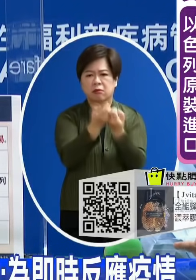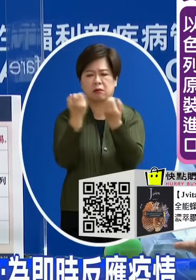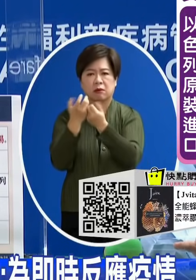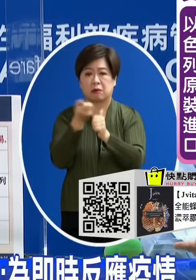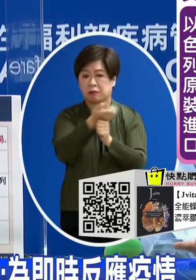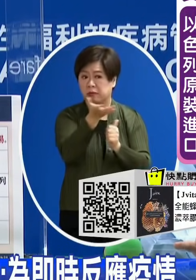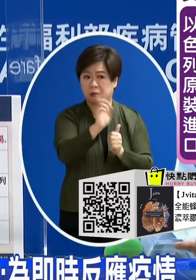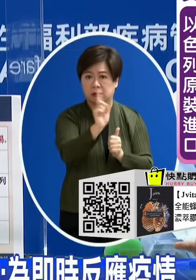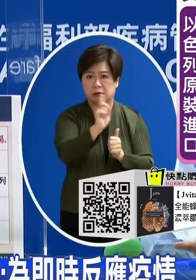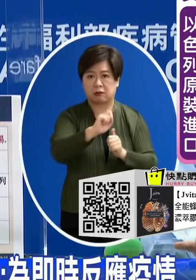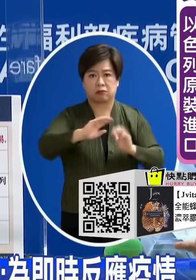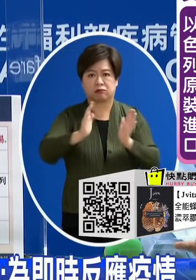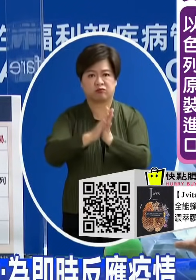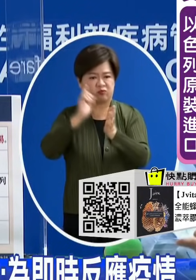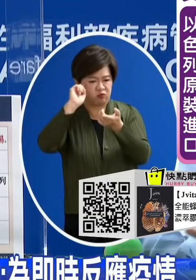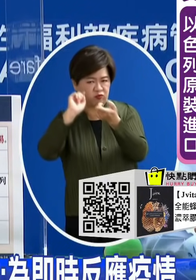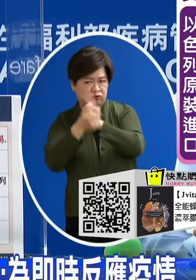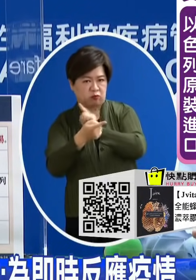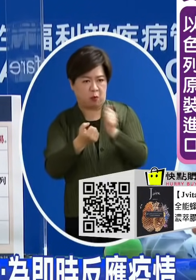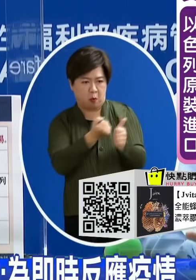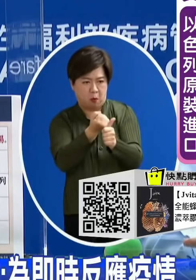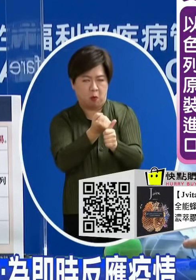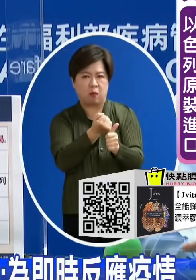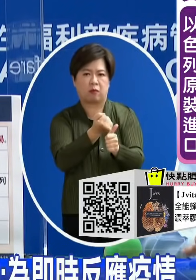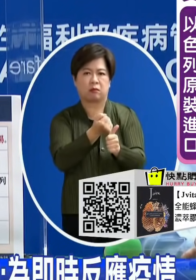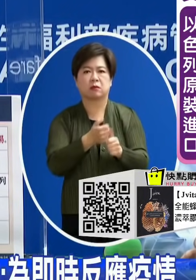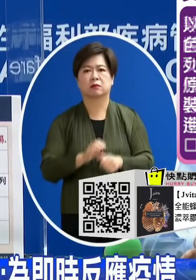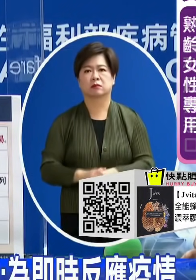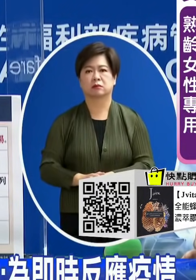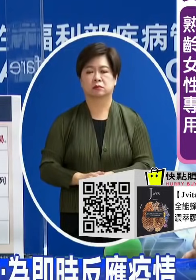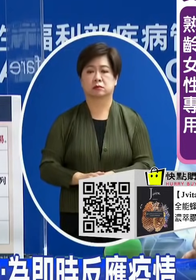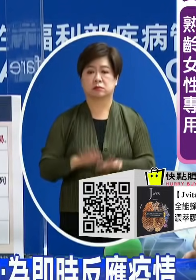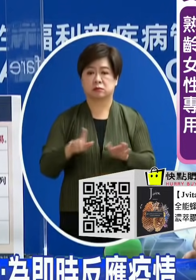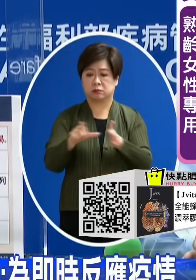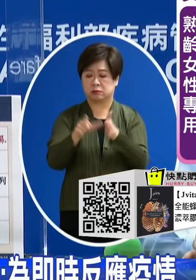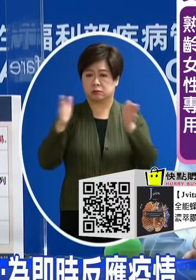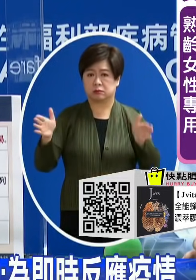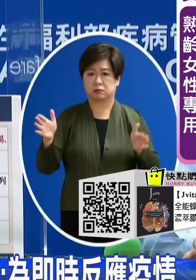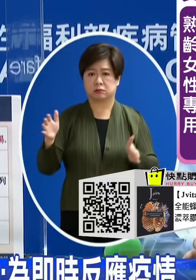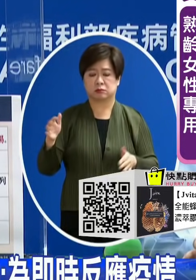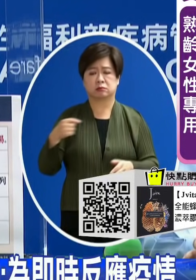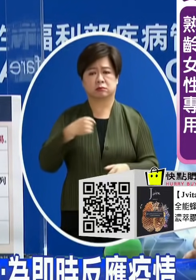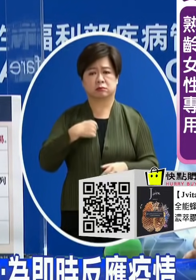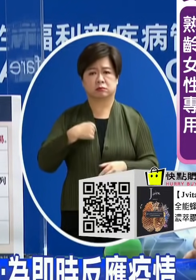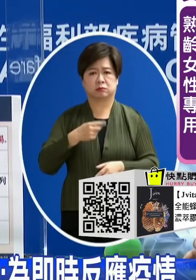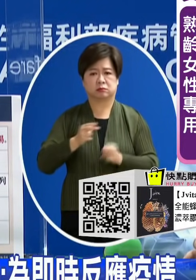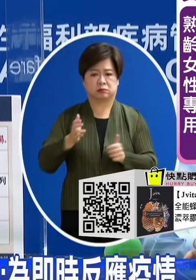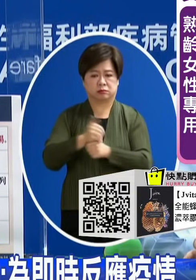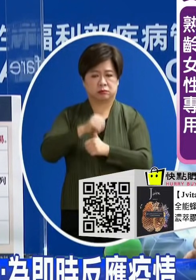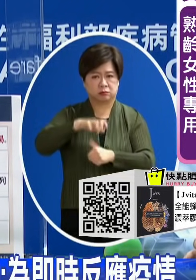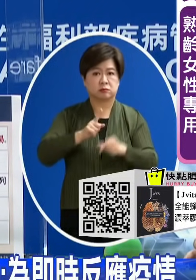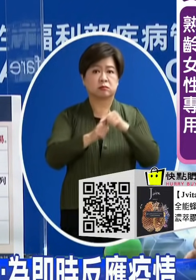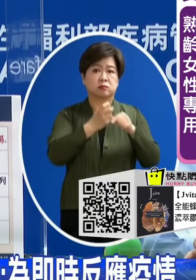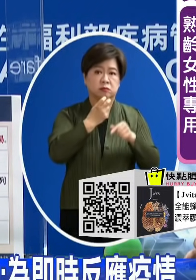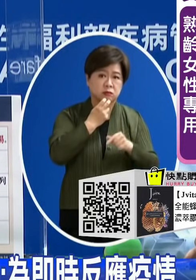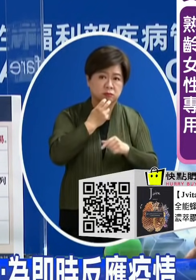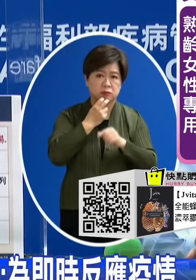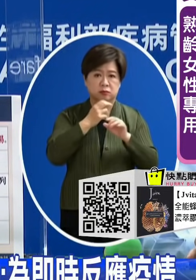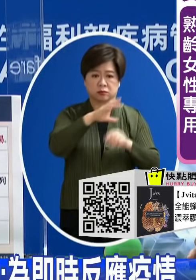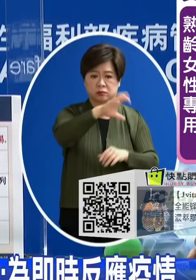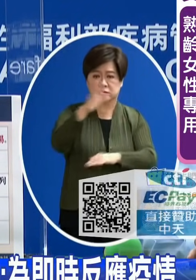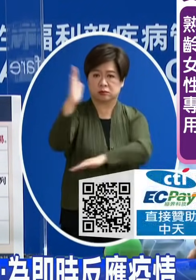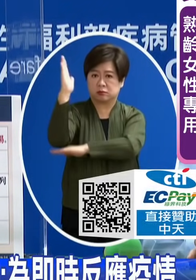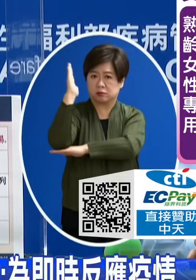我们能够及时的反应，及时的控制。好，所以这段时间对我们来讲，好，或者中央政府也好，地方政府也